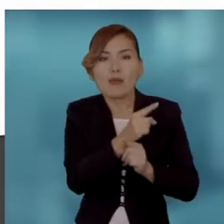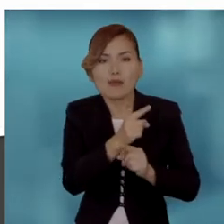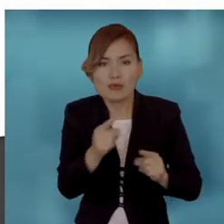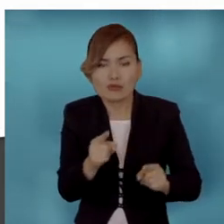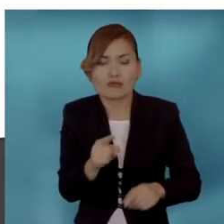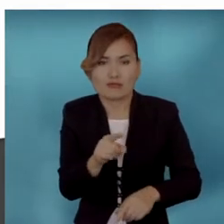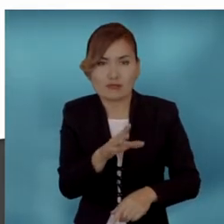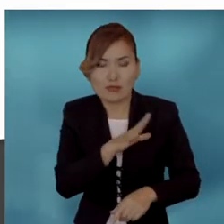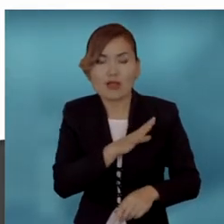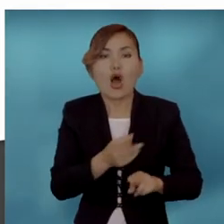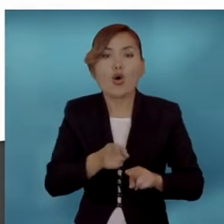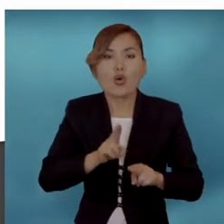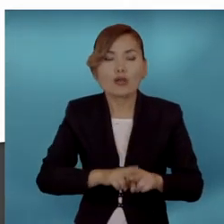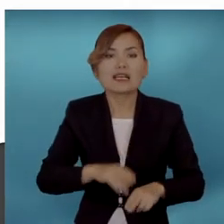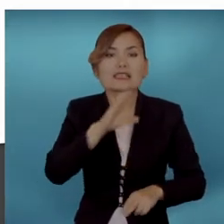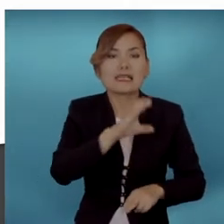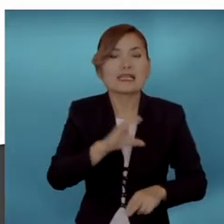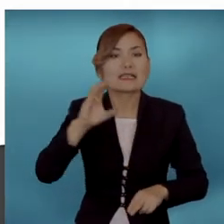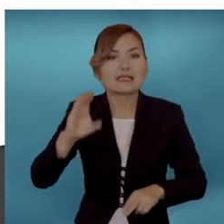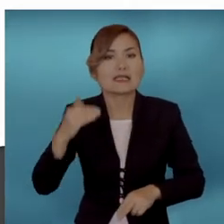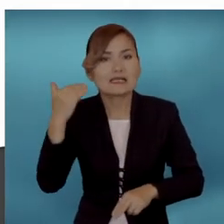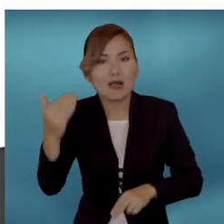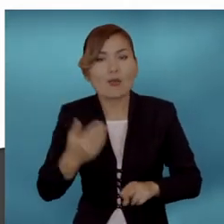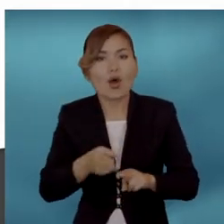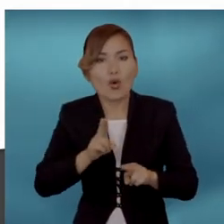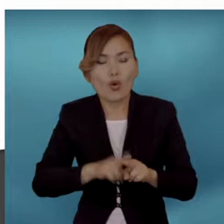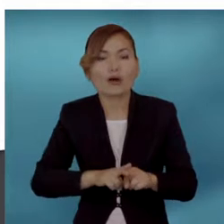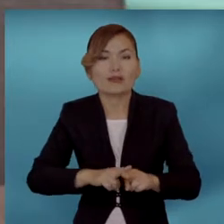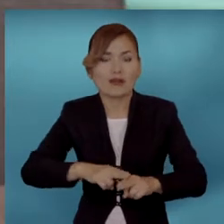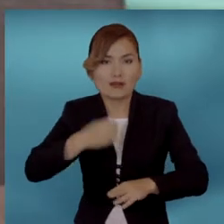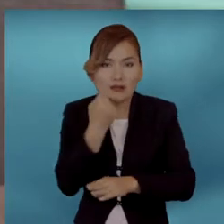Серік Сәпиевке де бұл марапаттау күтпеген жағдай болды.